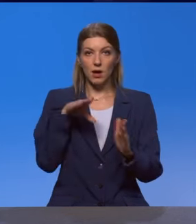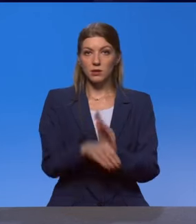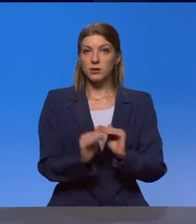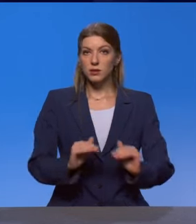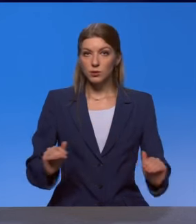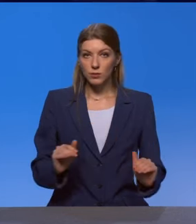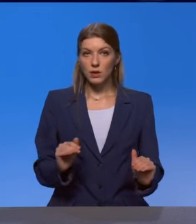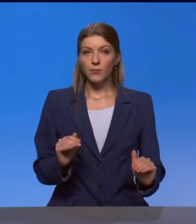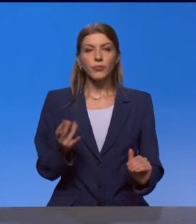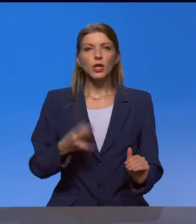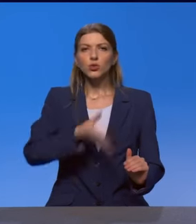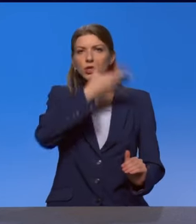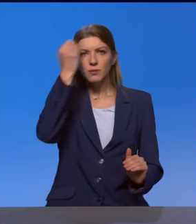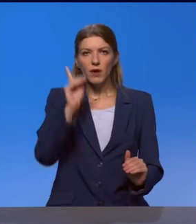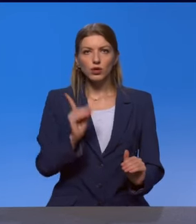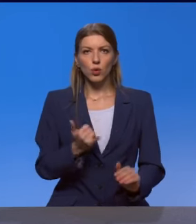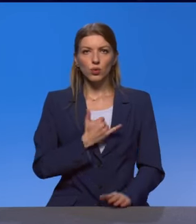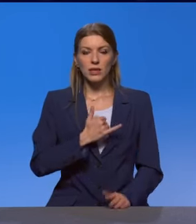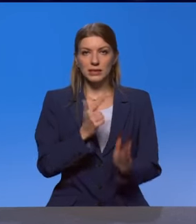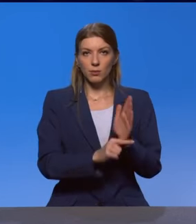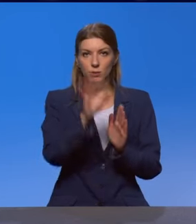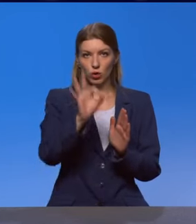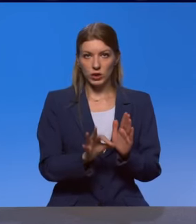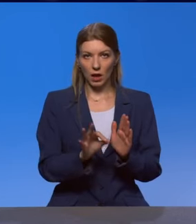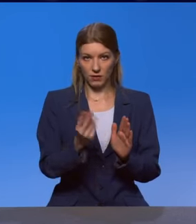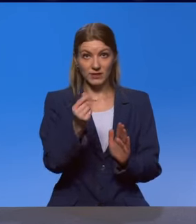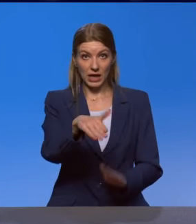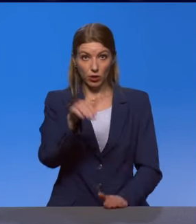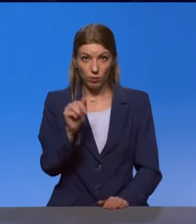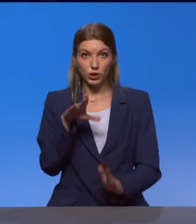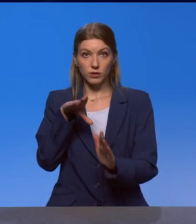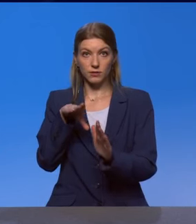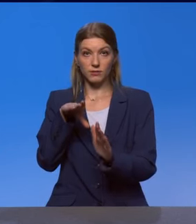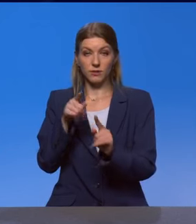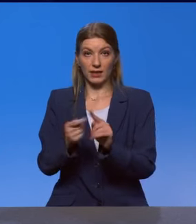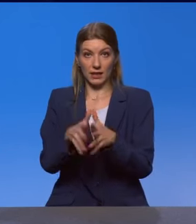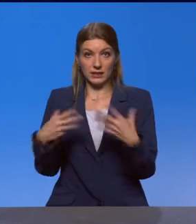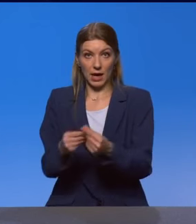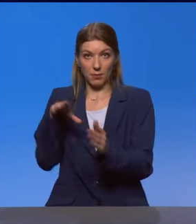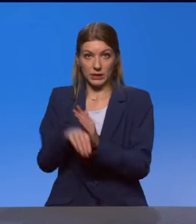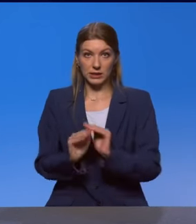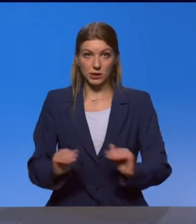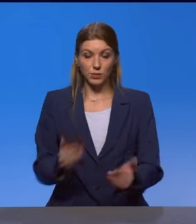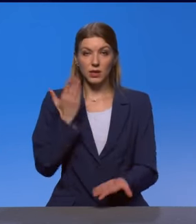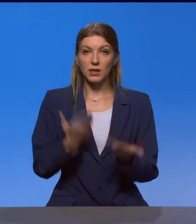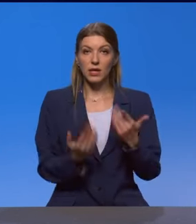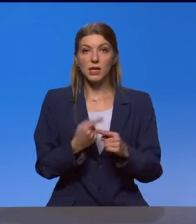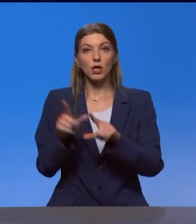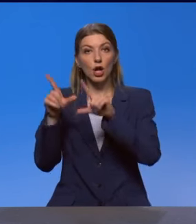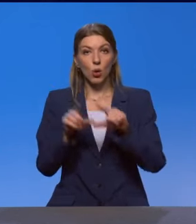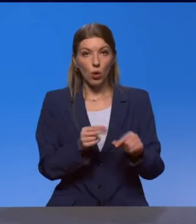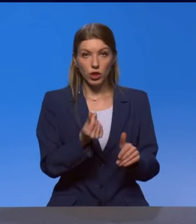нас почти 70% заемщиков – это семьи с детьми и есть. Вот. Если в рамках программы льготной ипотеки, то